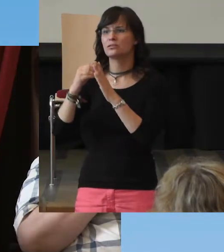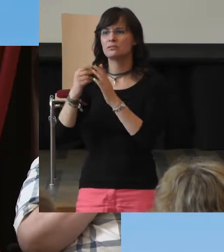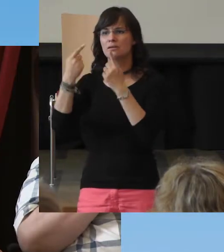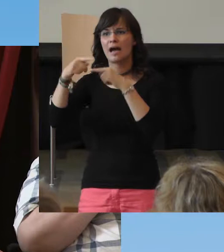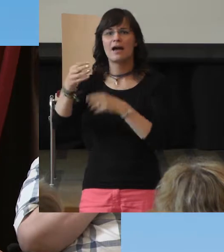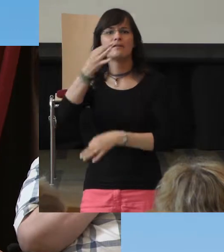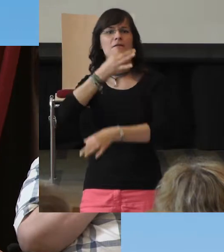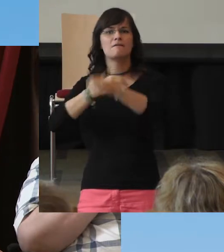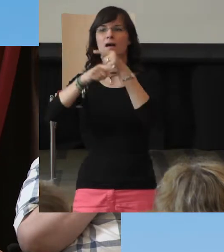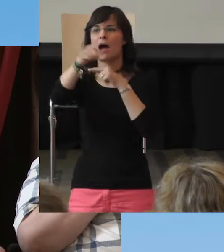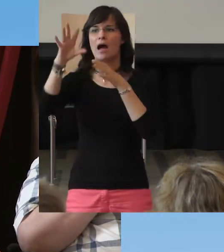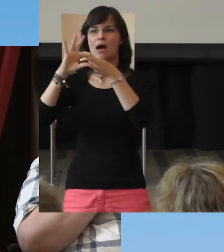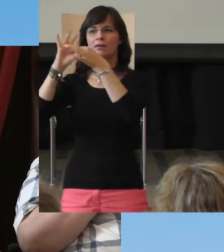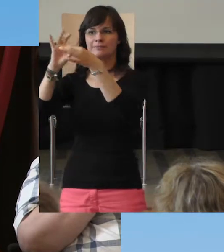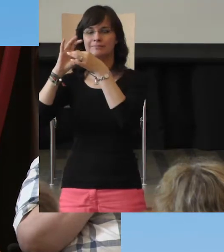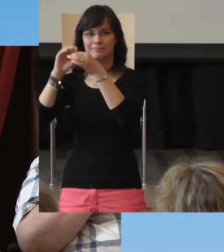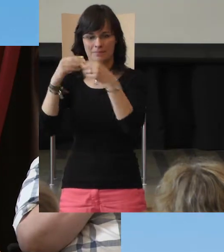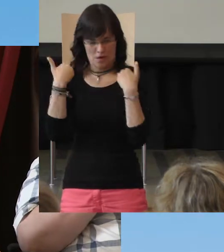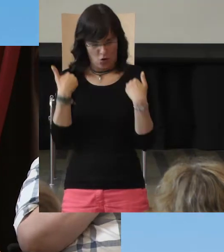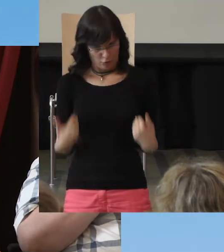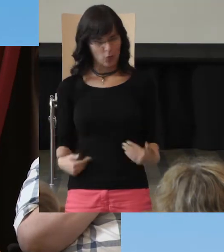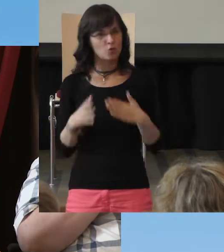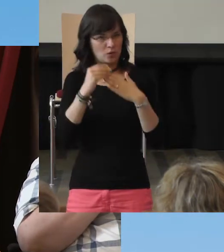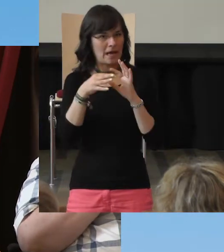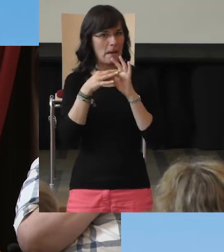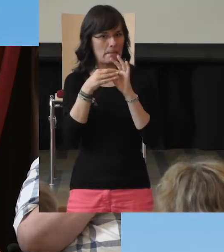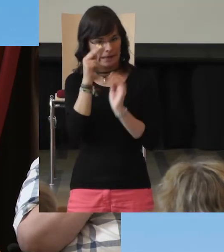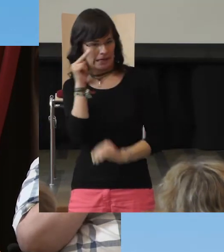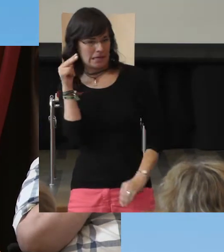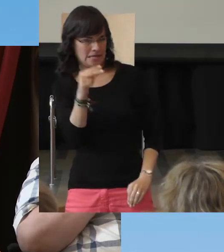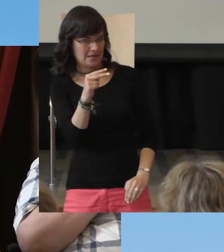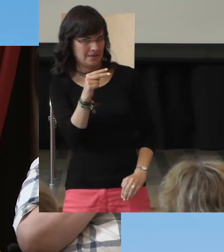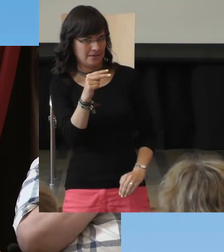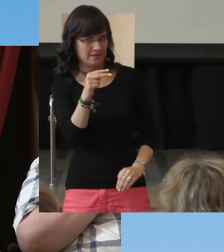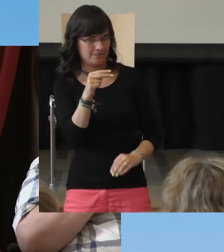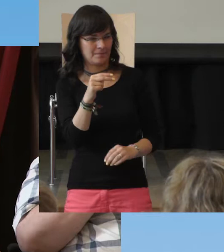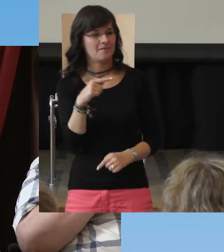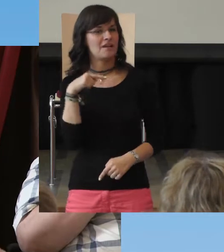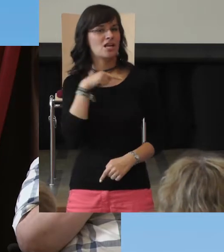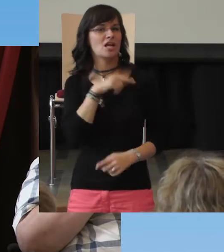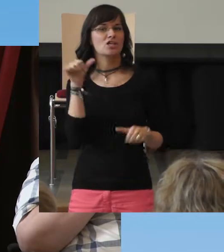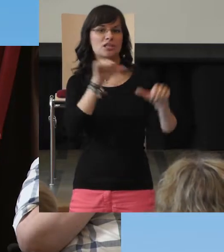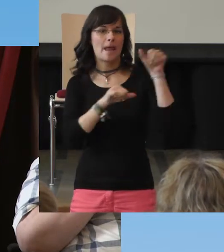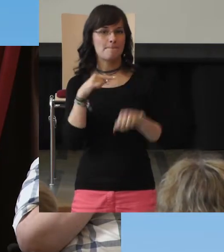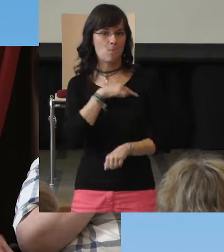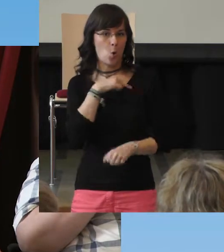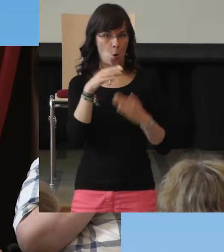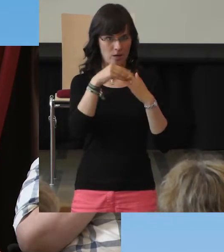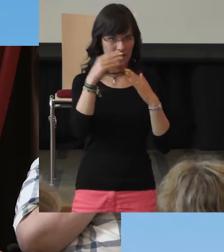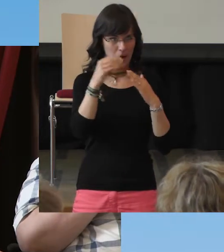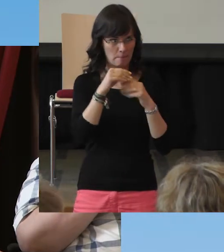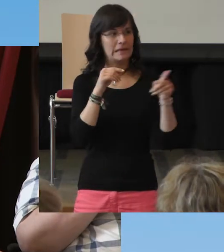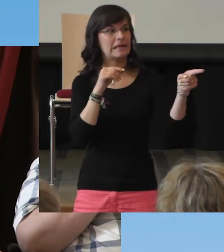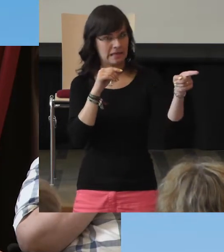Physiotherapie zu sagen und zwar Polyneuropathie nach Chemotherapie der Erstredner zum